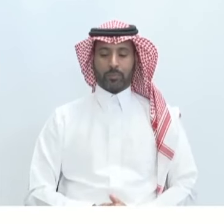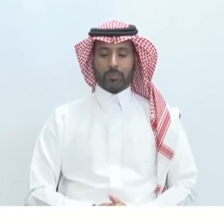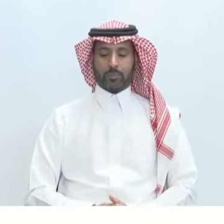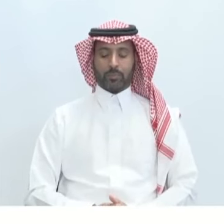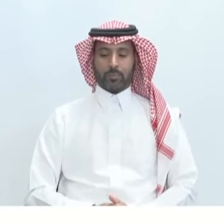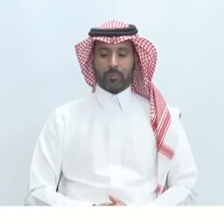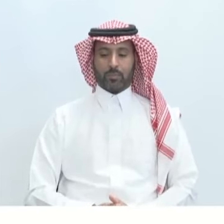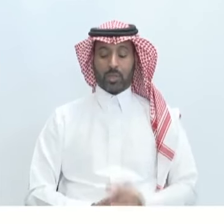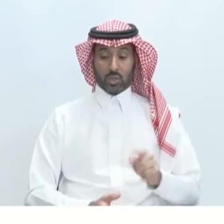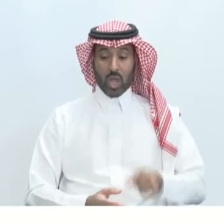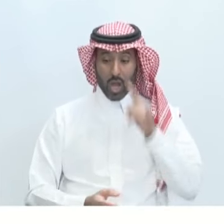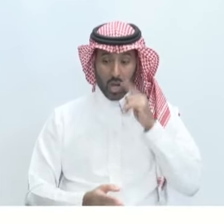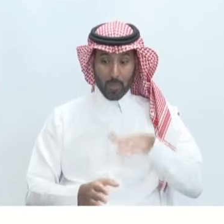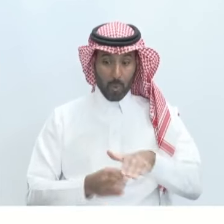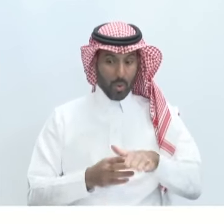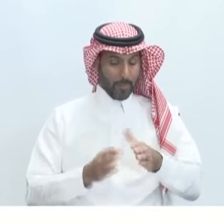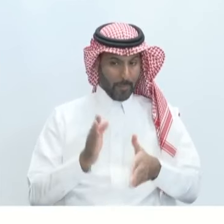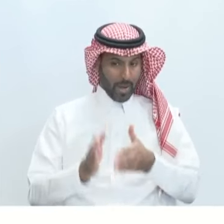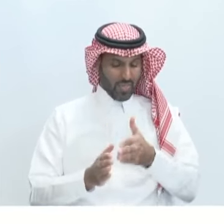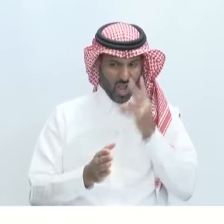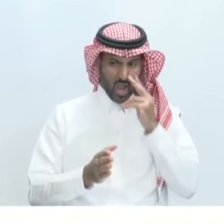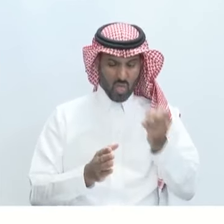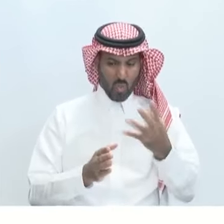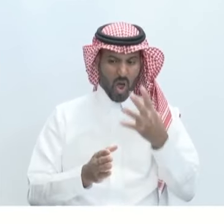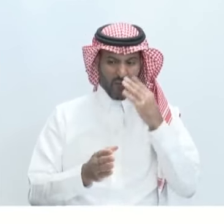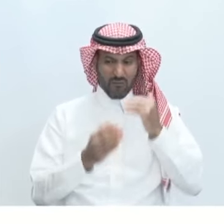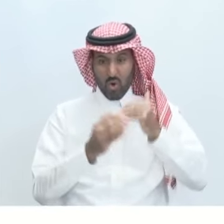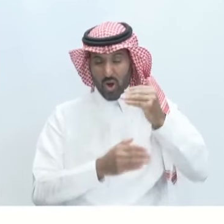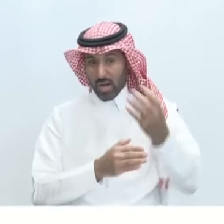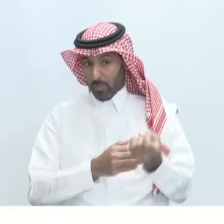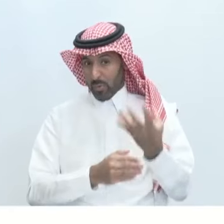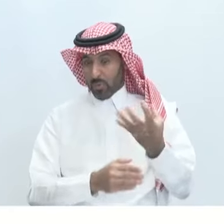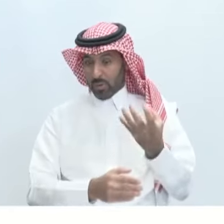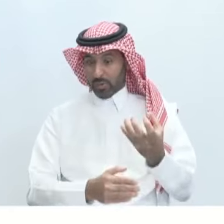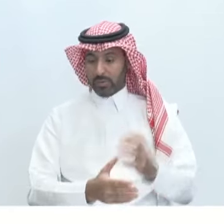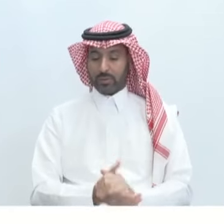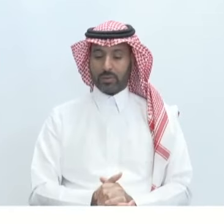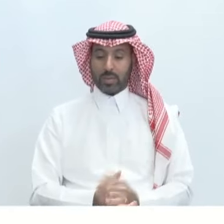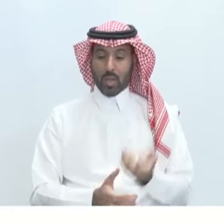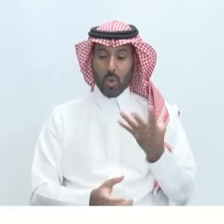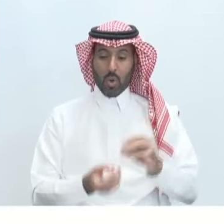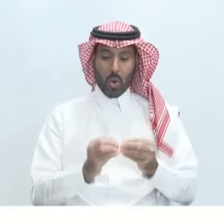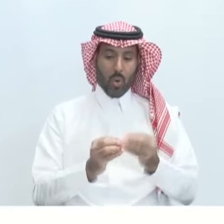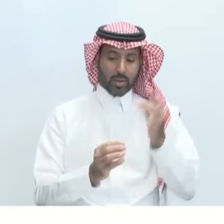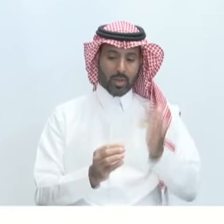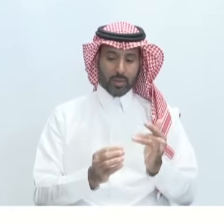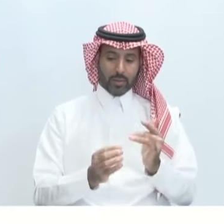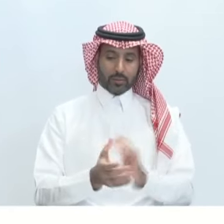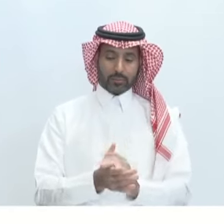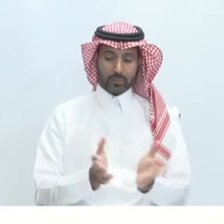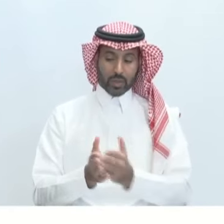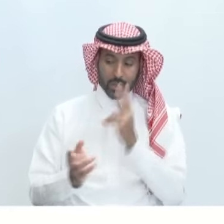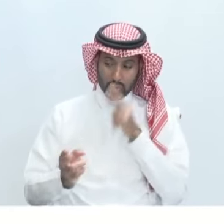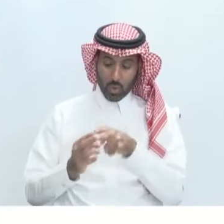ونشغل الروبوت مع ملاحظه الاضواء فوق الروبوت لاحظ يضيء باللون الاخضر عند